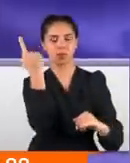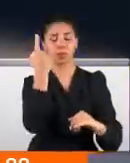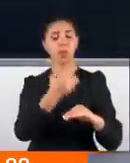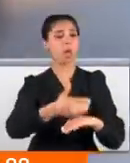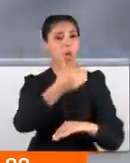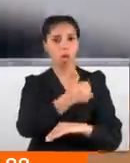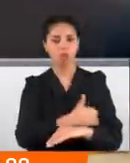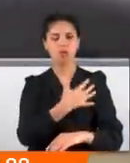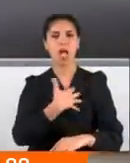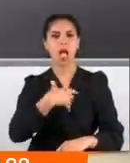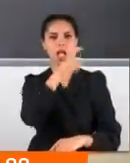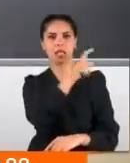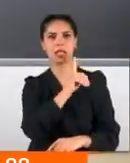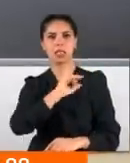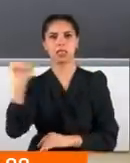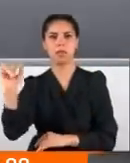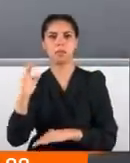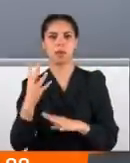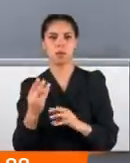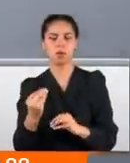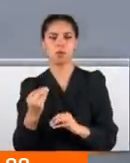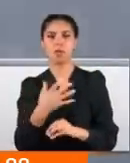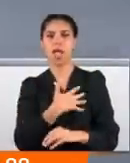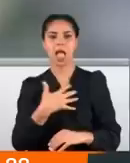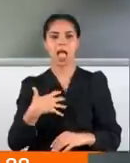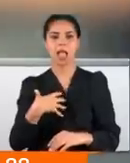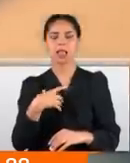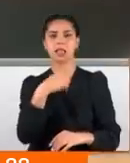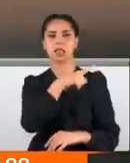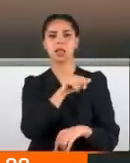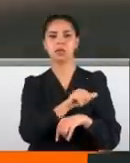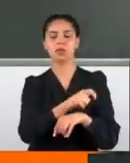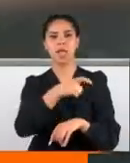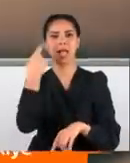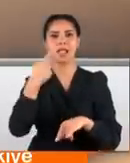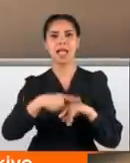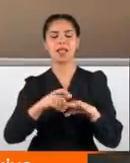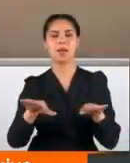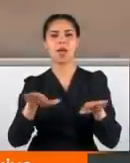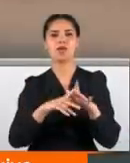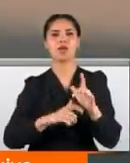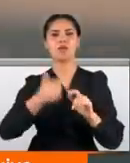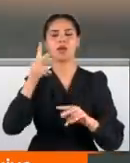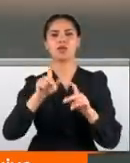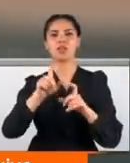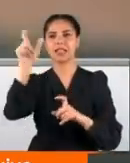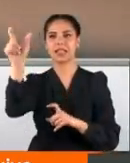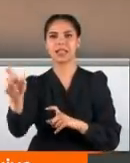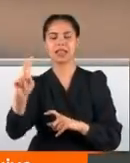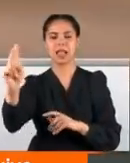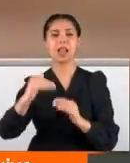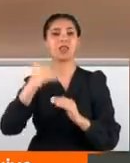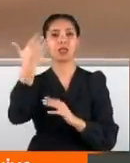önce annelerinin tepkisiyle karşılaşmıştı. Anne Necla Ritter, tutuklu eski HDP eş başkanı Selahattin Demirtaş'ın